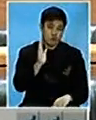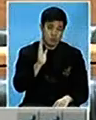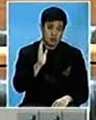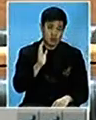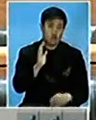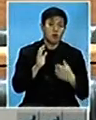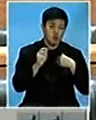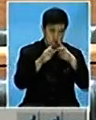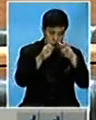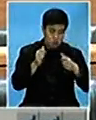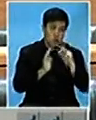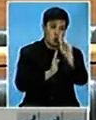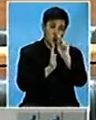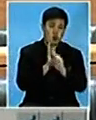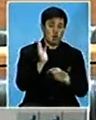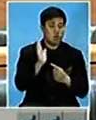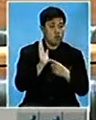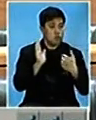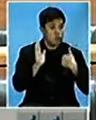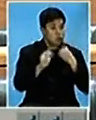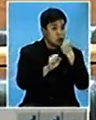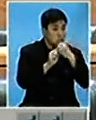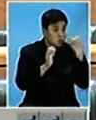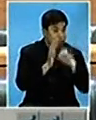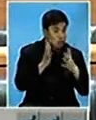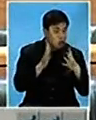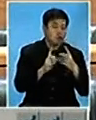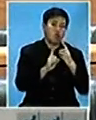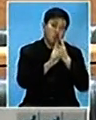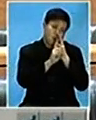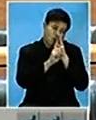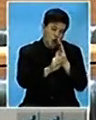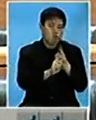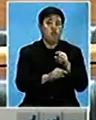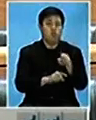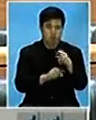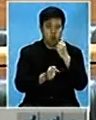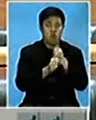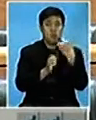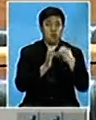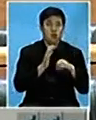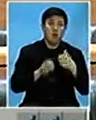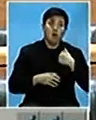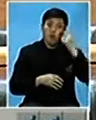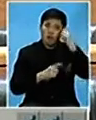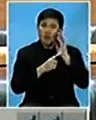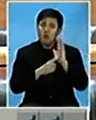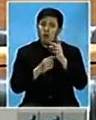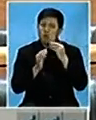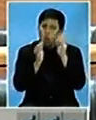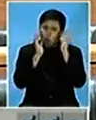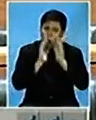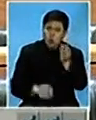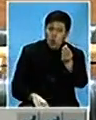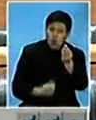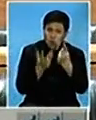นี้มีกฎหมายครับถ้ากระทำความผิดบทบัญญัติใดต้องรับโทษตามบทบัญญัตินั้น จะมาเอ่ยอ้างว่าได้มากี่ล้านเสียงเพ